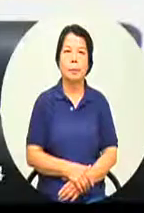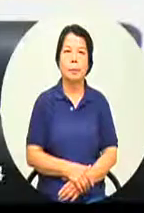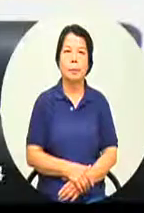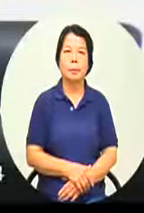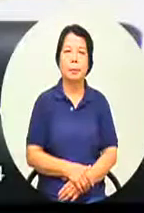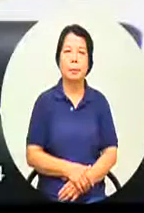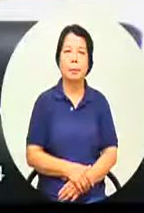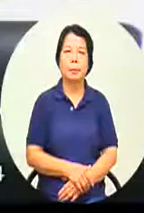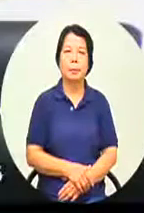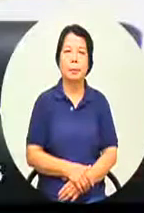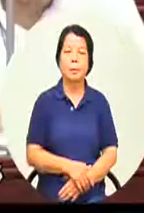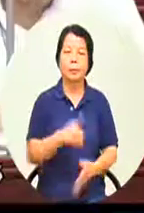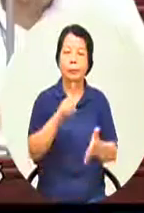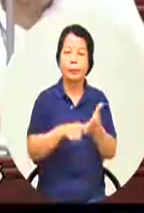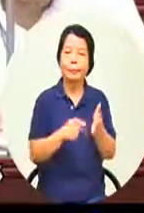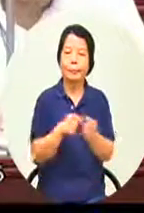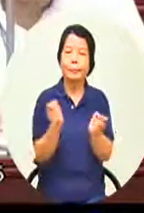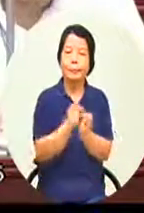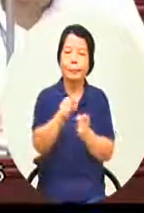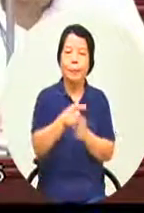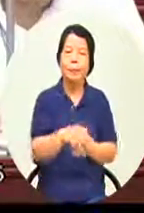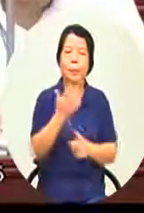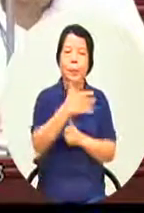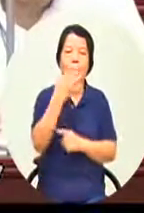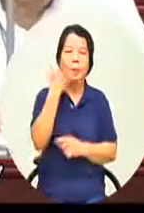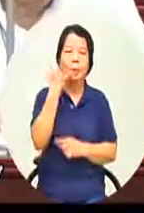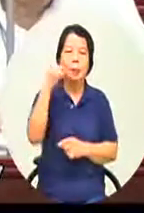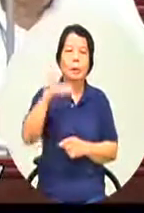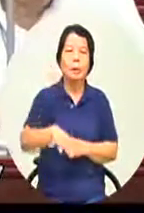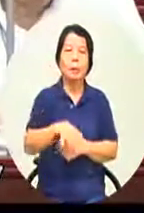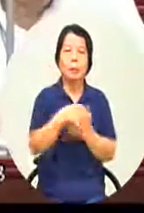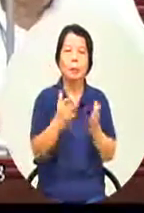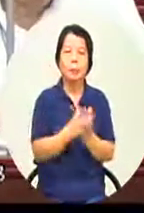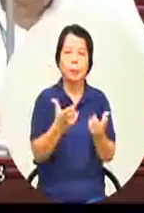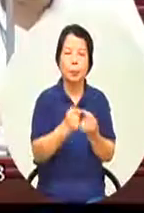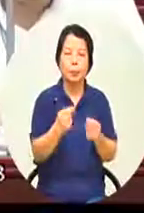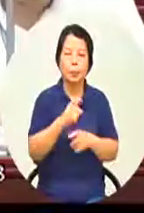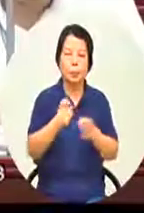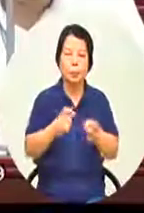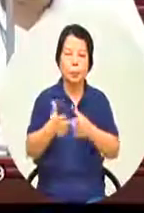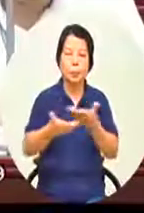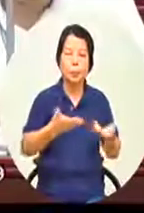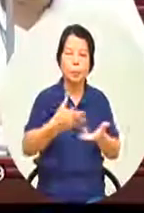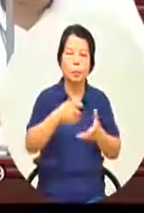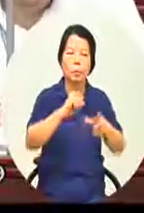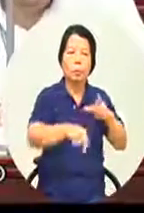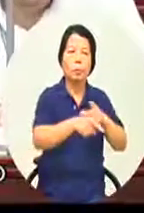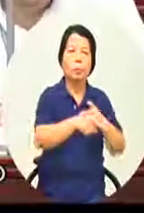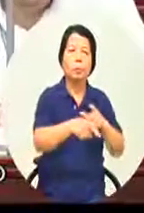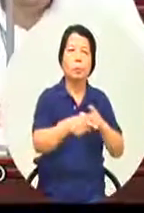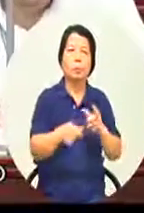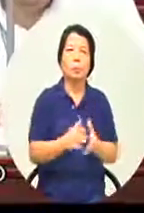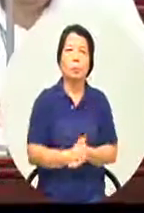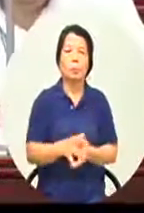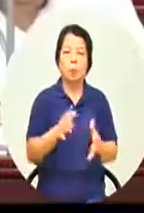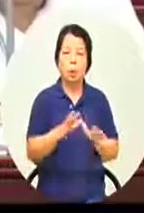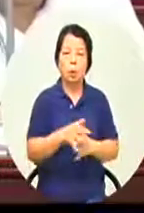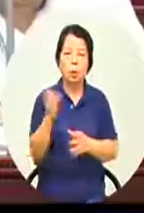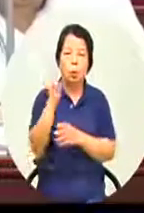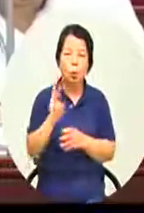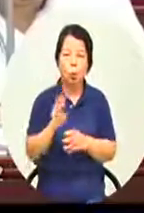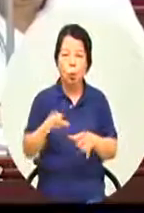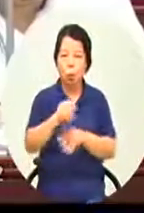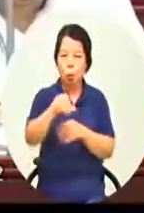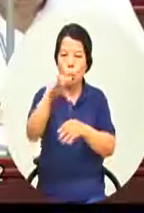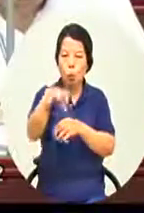好的，我简单说明一下，我们在旗津的部分呢，也已经跟港澳公司取得了有一块水域，那我们